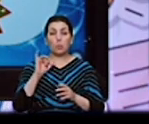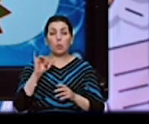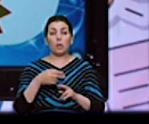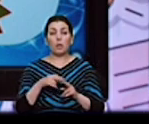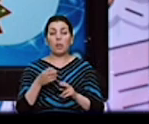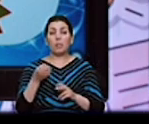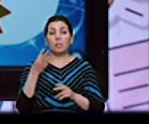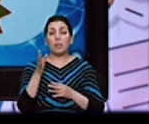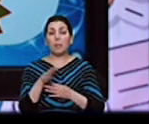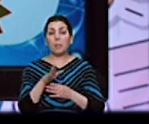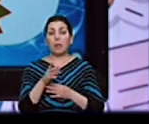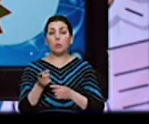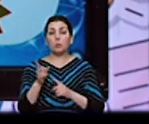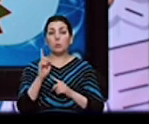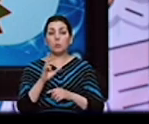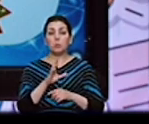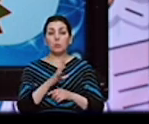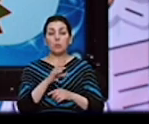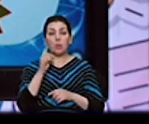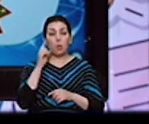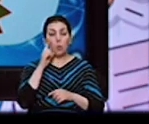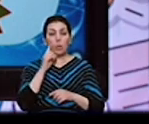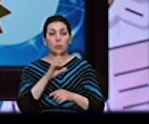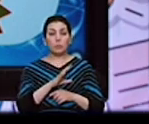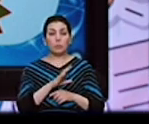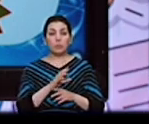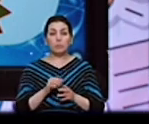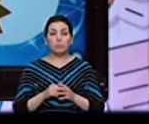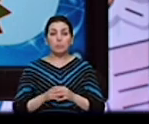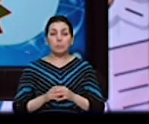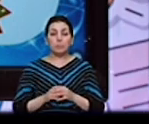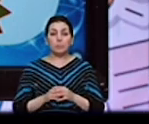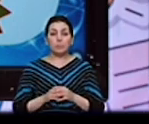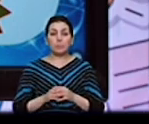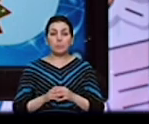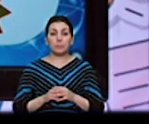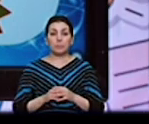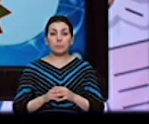Ular nechta baliq tutdik deb o'ylashdi.